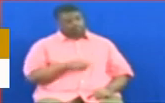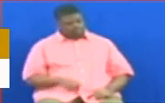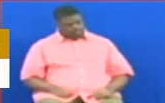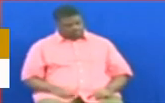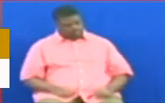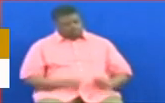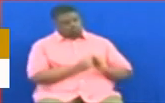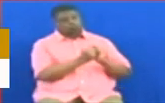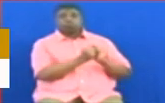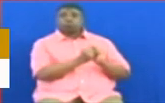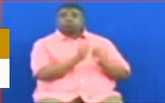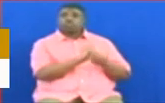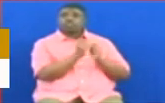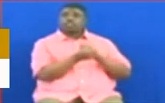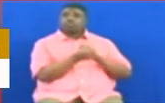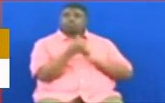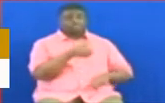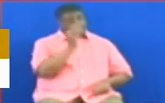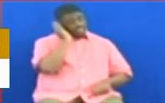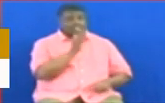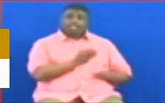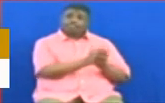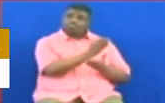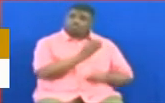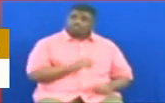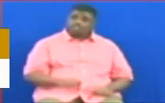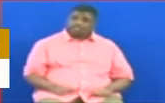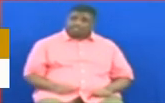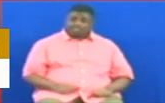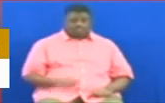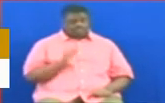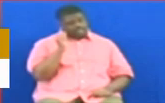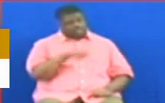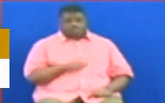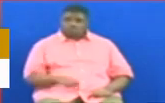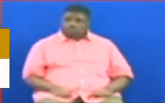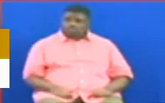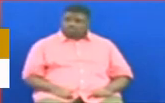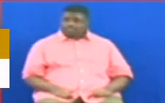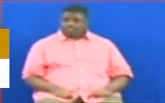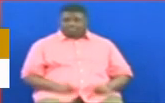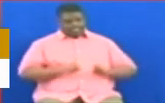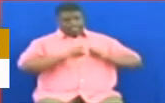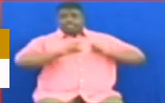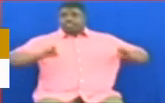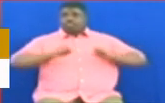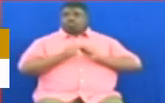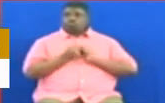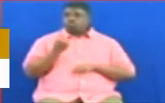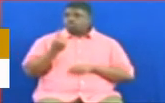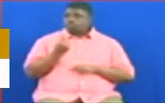Ndio. Kifungu cha kumi kina marekebisho ya serikali. Kifungu cha kumi na marekebisho ya serikali kinafikiwa? Ndio. Kifungu cha